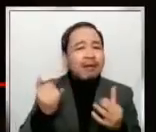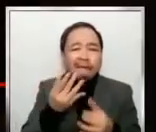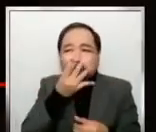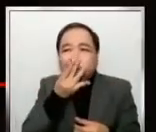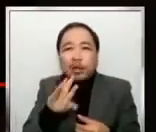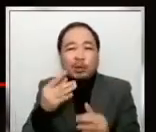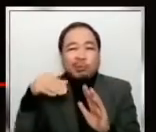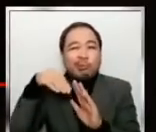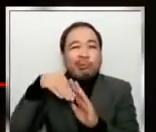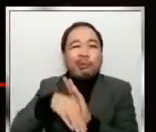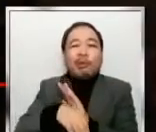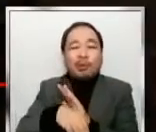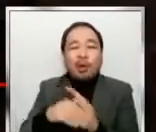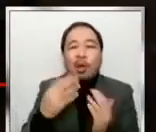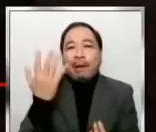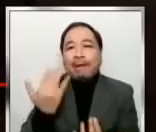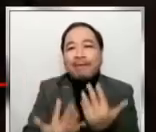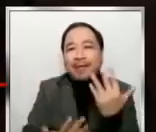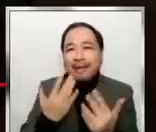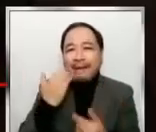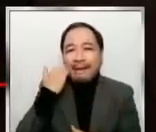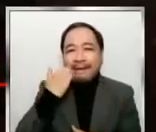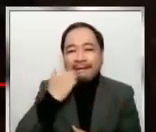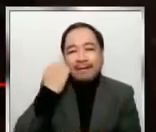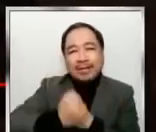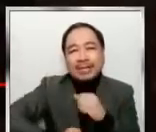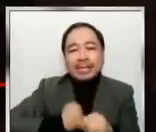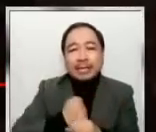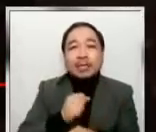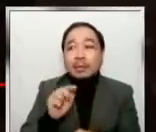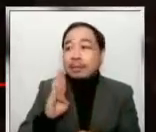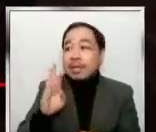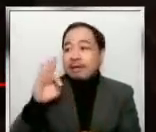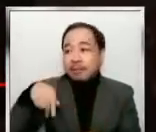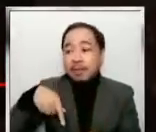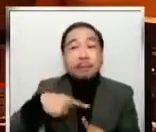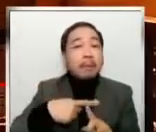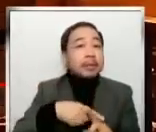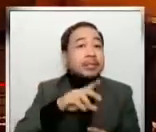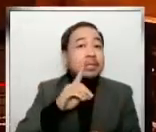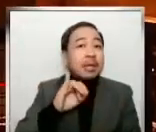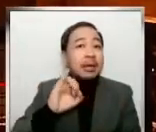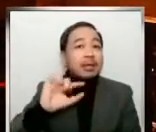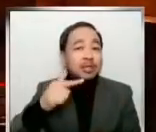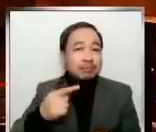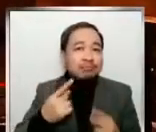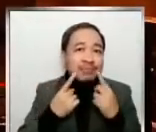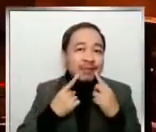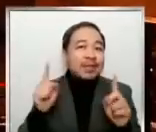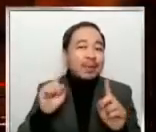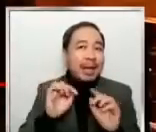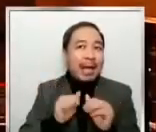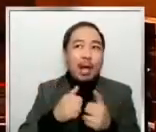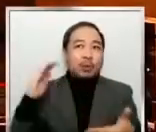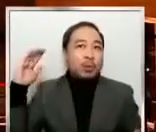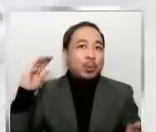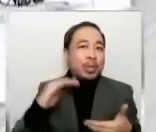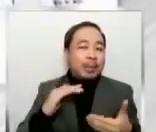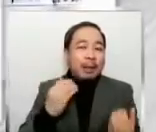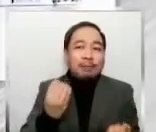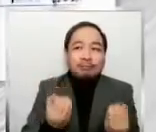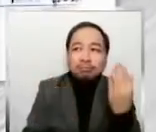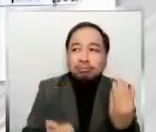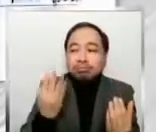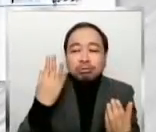kada araw. Naniniwala raw ang BFP at ang DILG na epektibo sa pagpapababa ng firecracker-related incidents